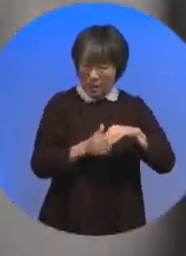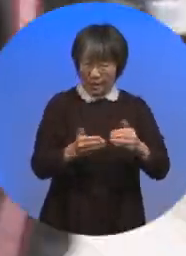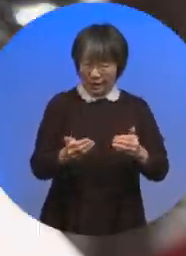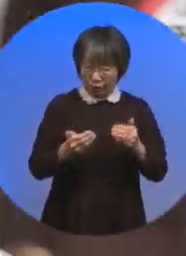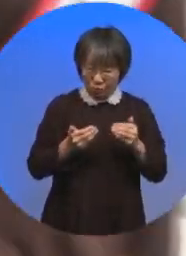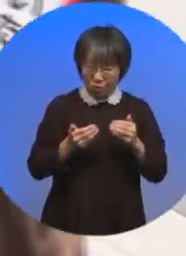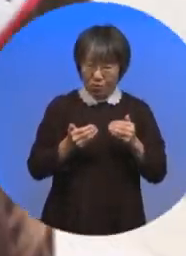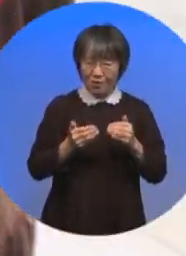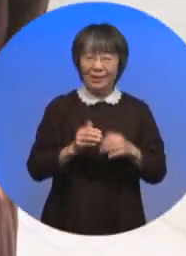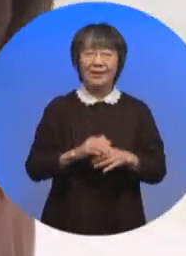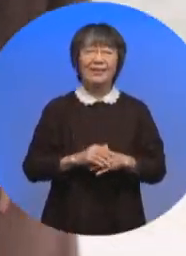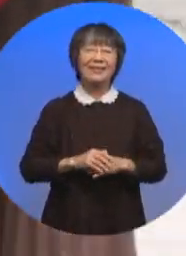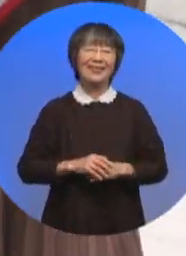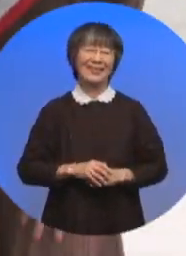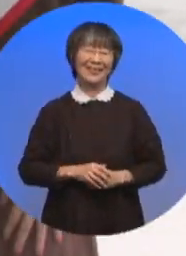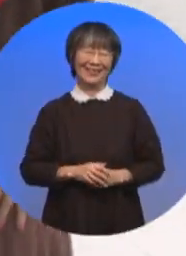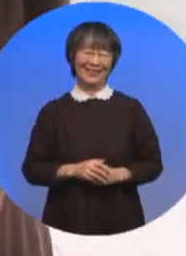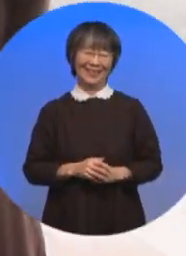った